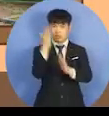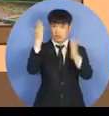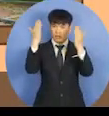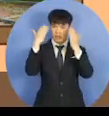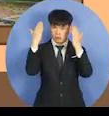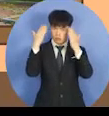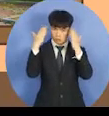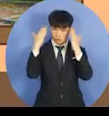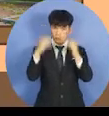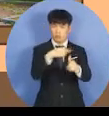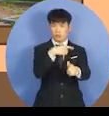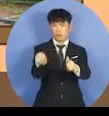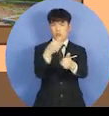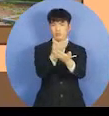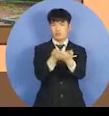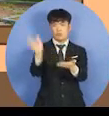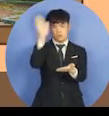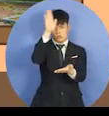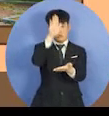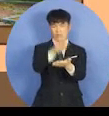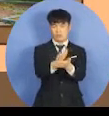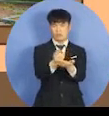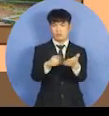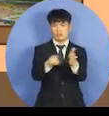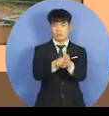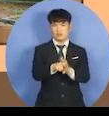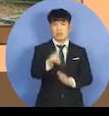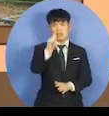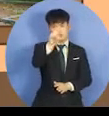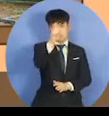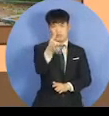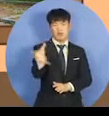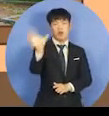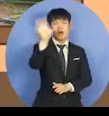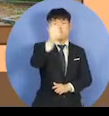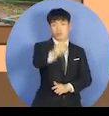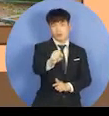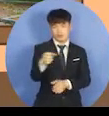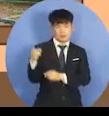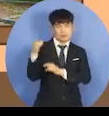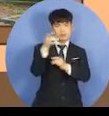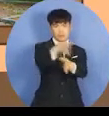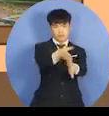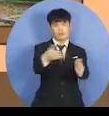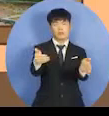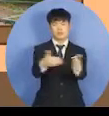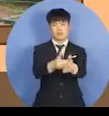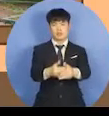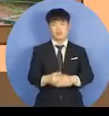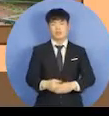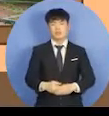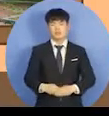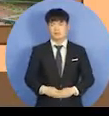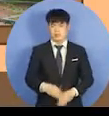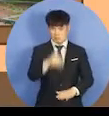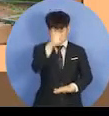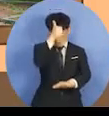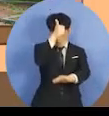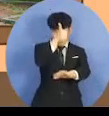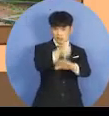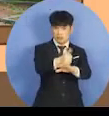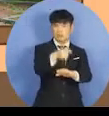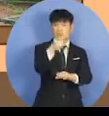천안시가 학교 교육 환경 개선에 10억 원을 지원합니다. 시는 2017년 교육경비보조금 심의위원회를